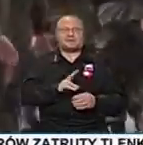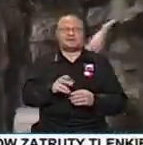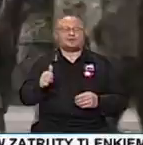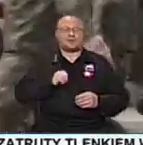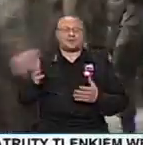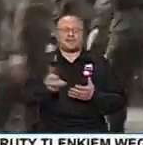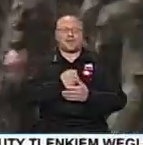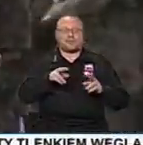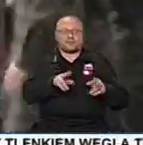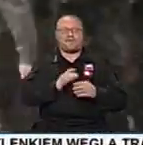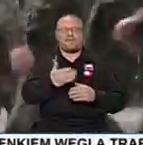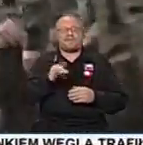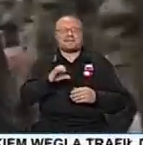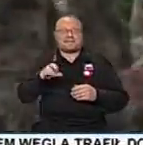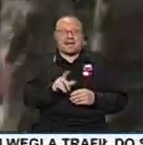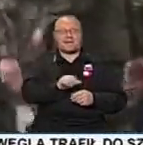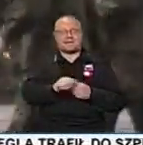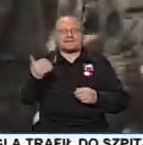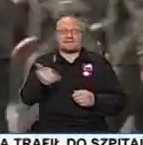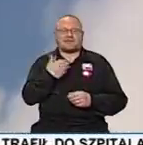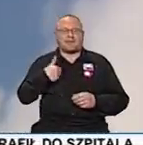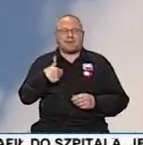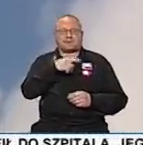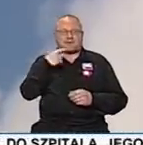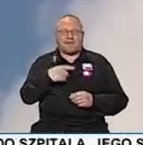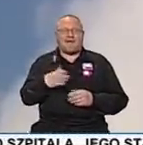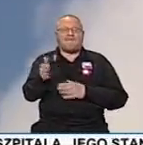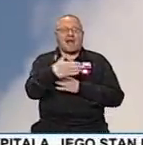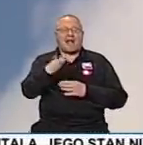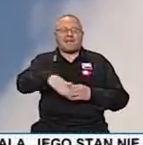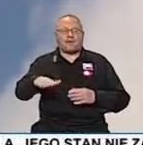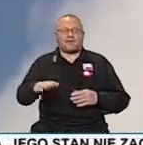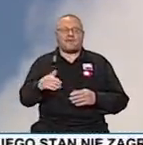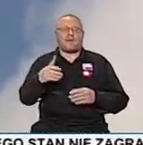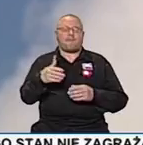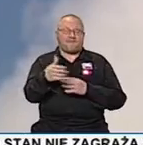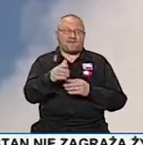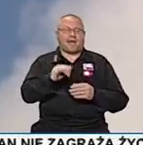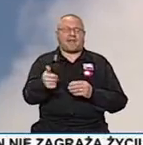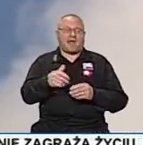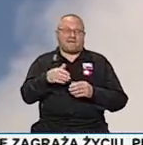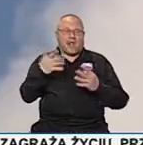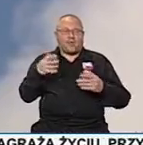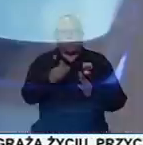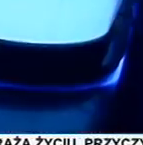biorą udział w misjach poza granicami kraju, zawsze jest biało-czerwona. Flaga narodowa powiewała dziś na wielu domach czy balkonach.